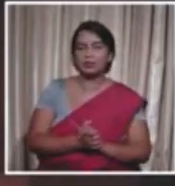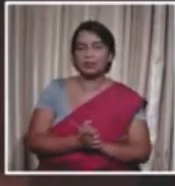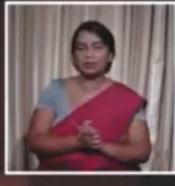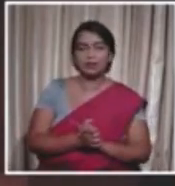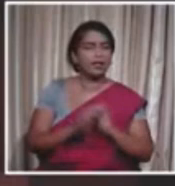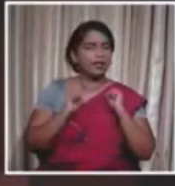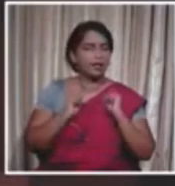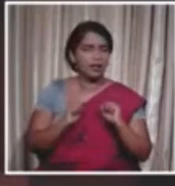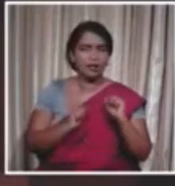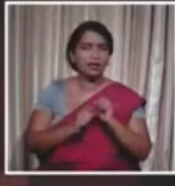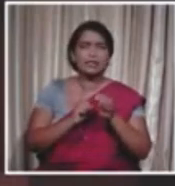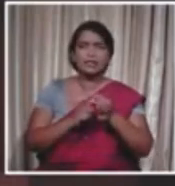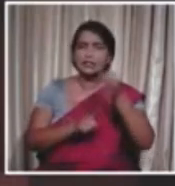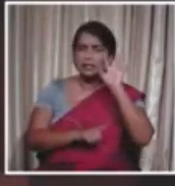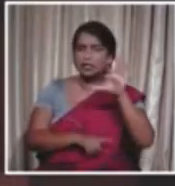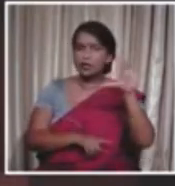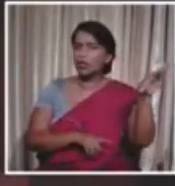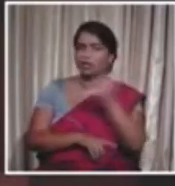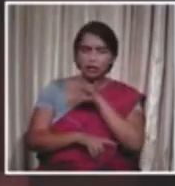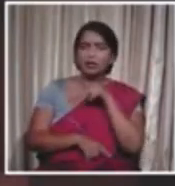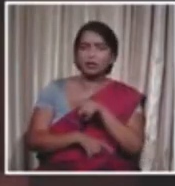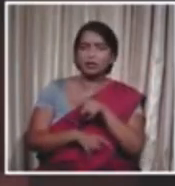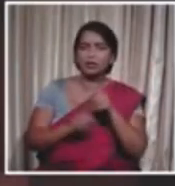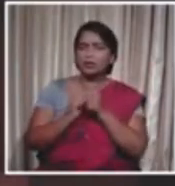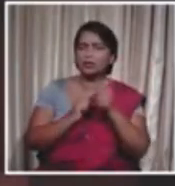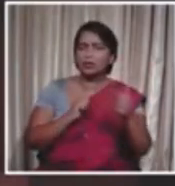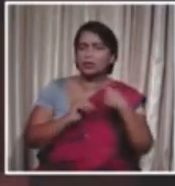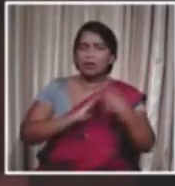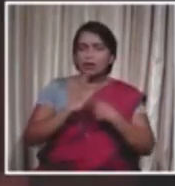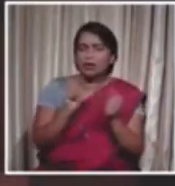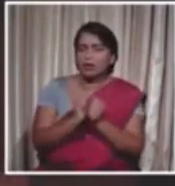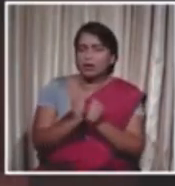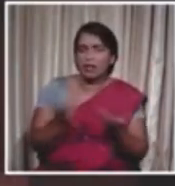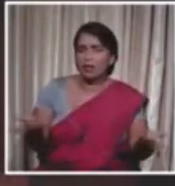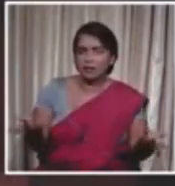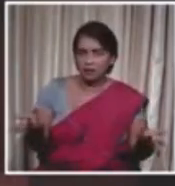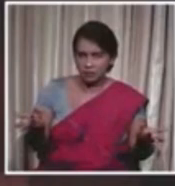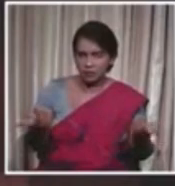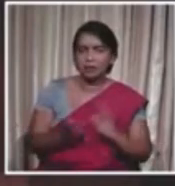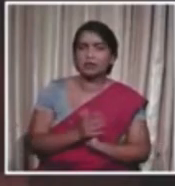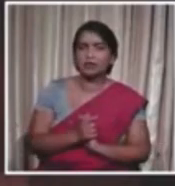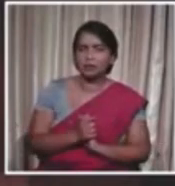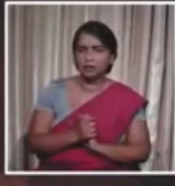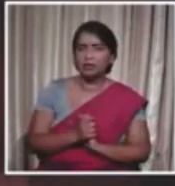ඇයි මේ වගේ ජනාධිපතිවරයෙක් තෝරා ගැනීමේ තත්වයකට රට ආවේ